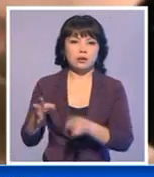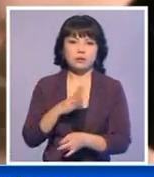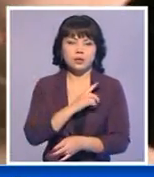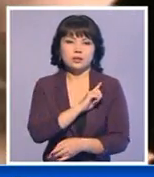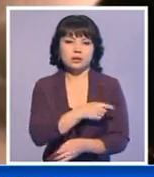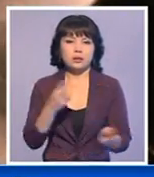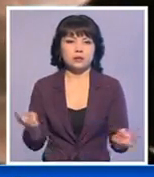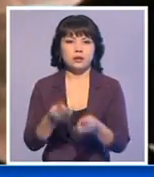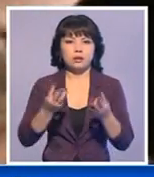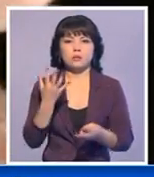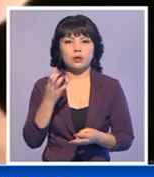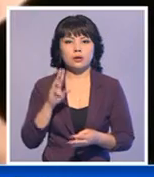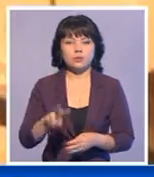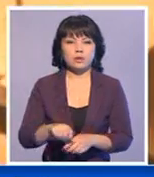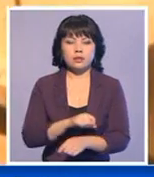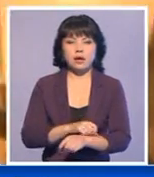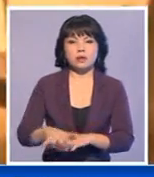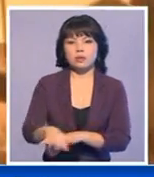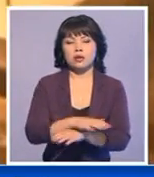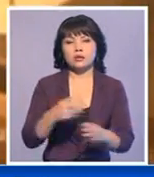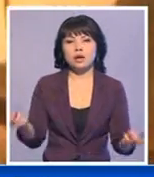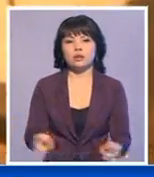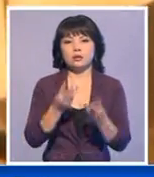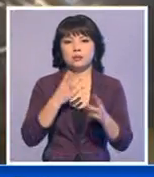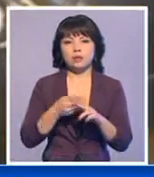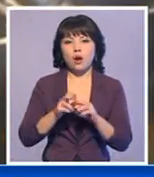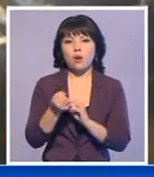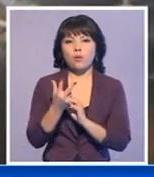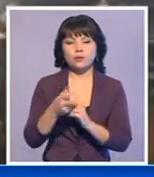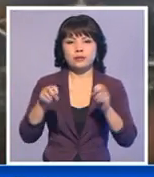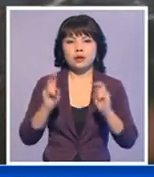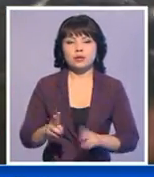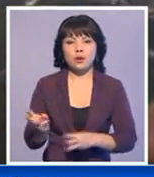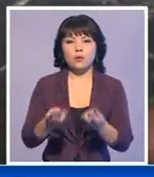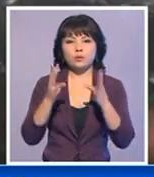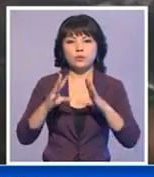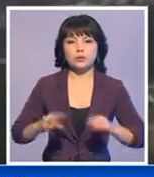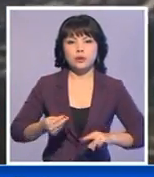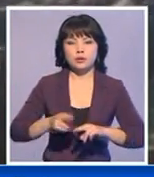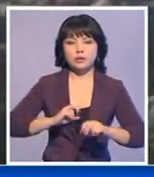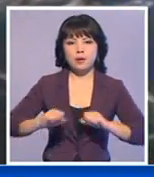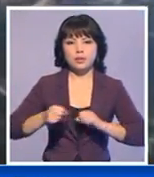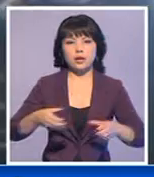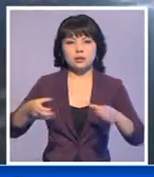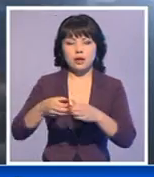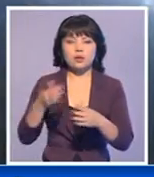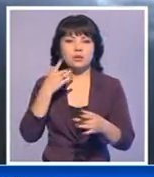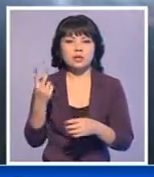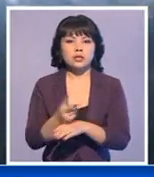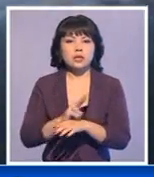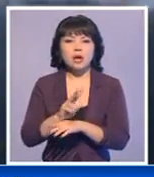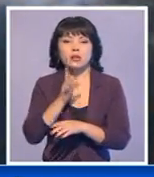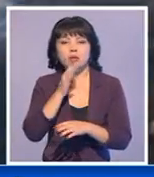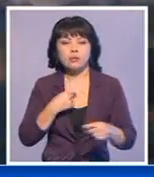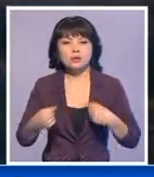нысанның 500 шаршы метр аумағын шарпыпты. Оқиға орнына жеткен 13 өрт сөндіру бригадасы алапат жалынмен 2 сағаттай арпалысқан. Соның